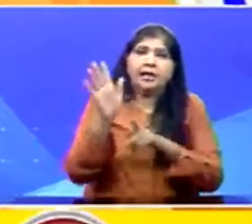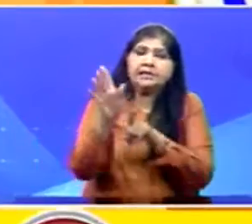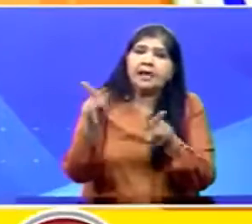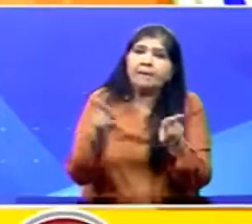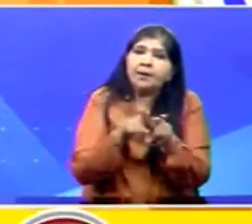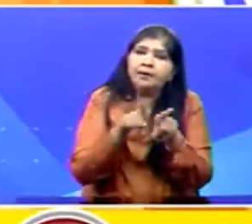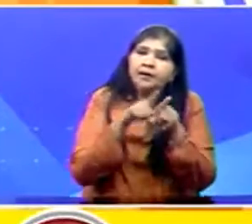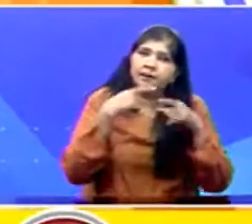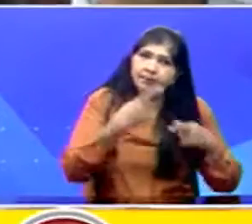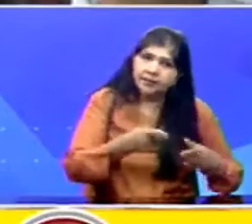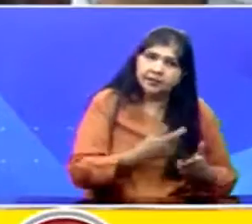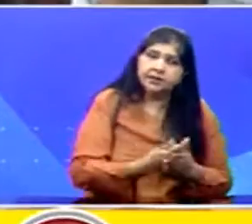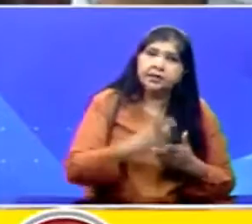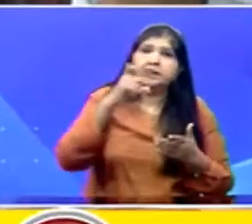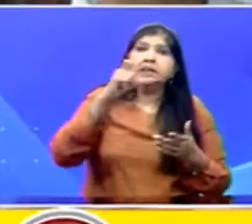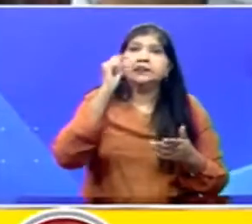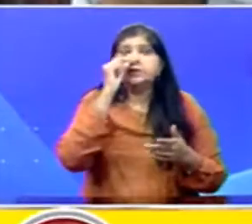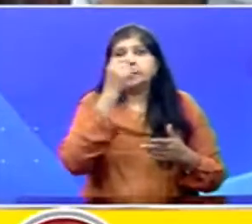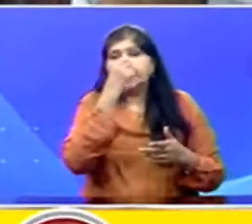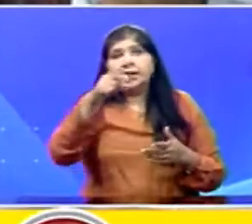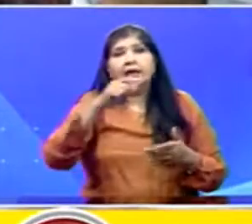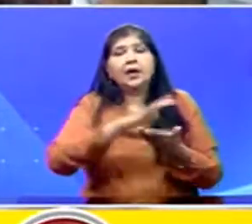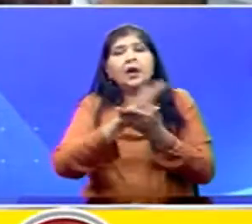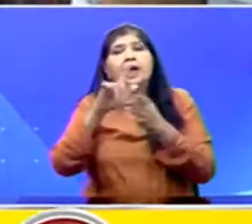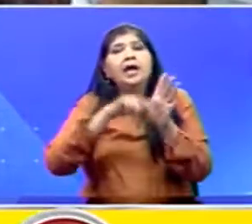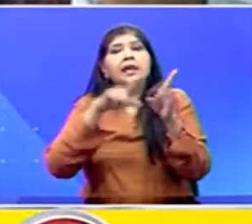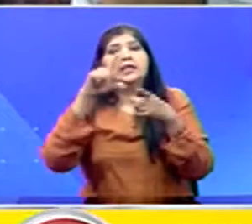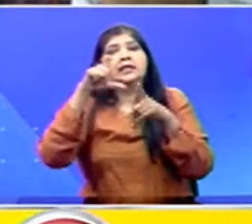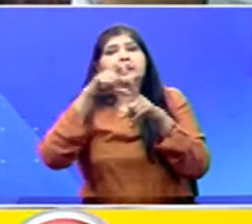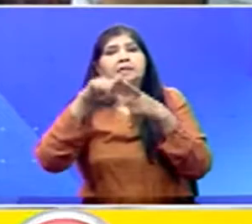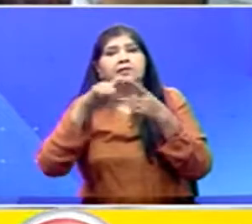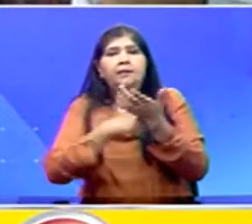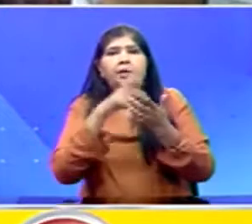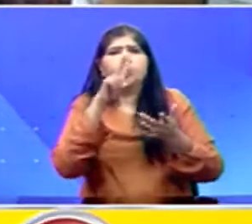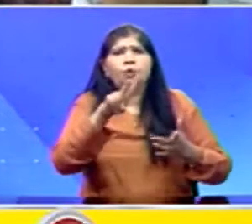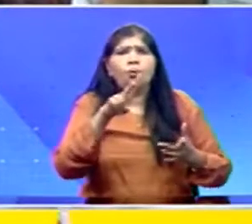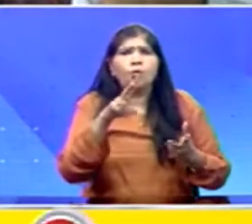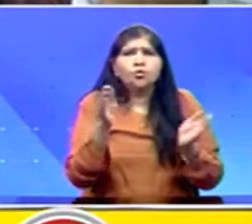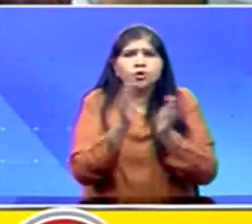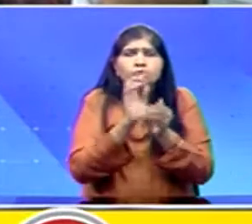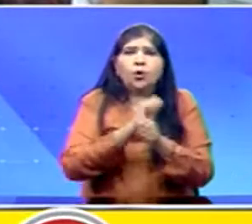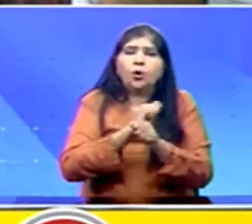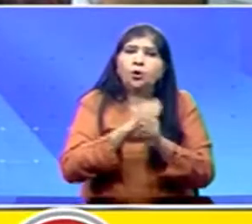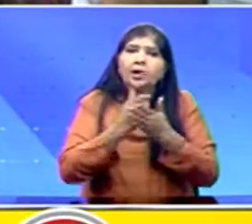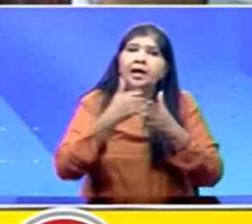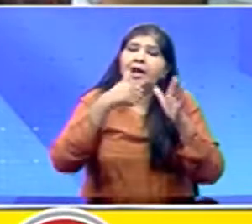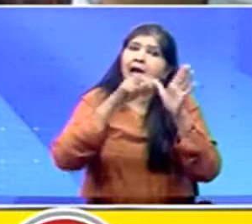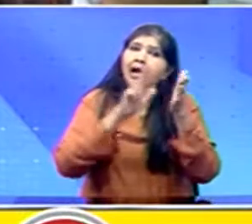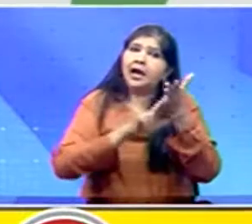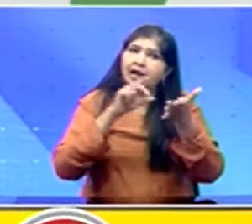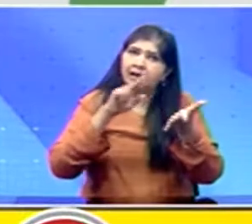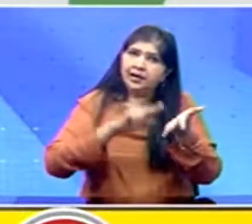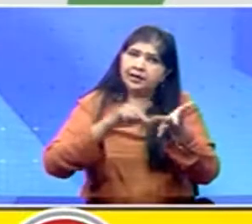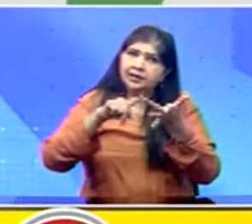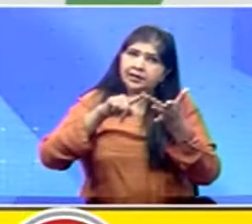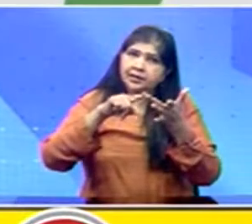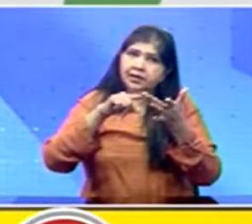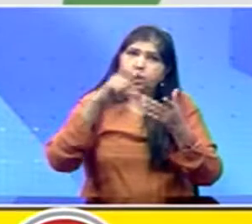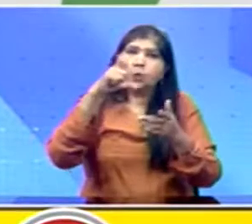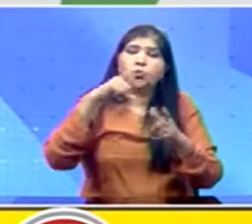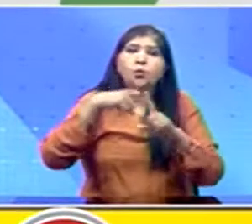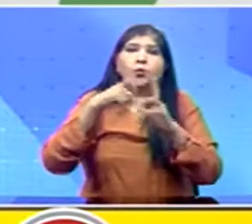लिए चेन्नेई और हैदराबाद के दो स्टार्टप से अगनिकूल और स्काइरूट